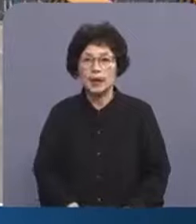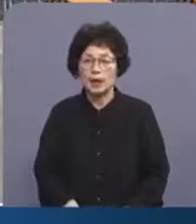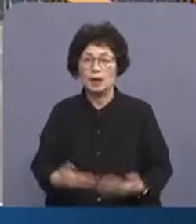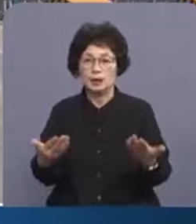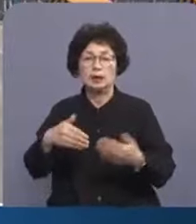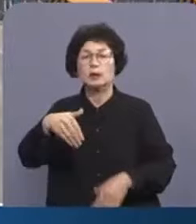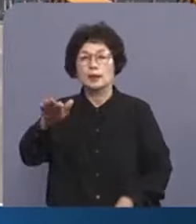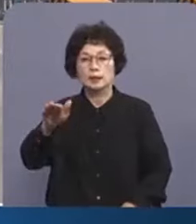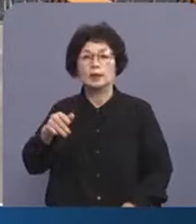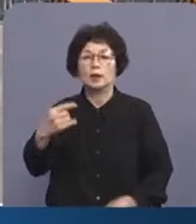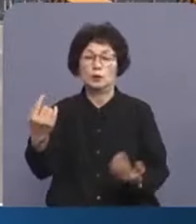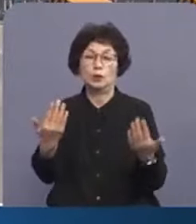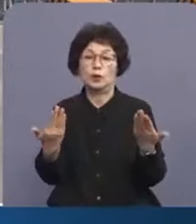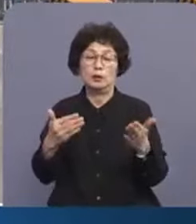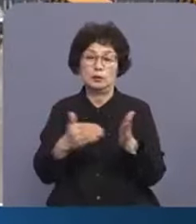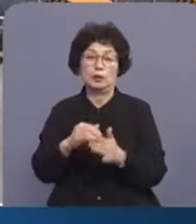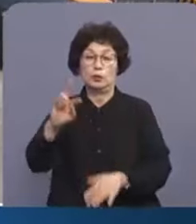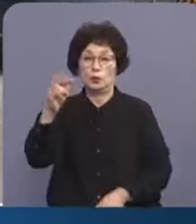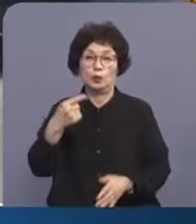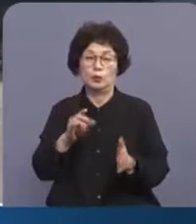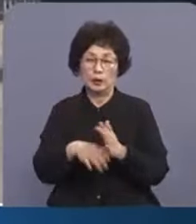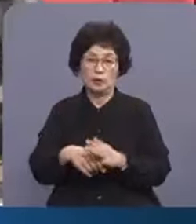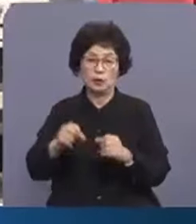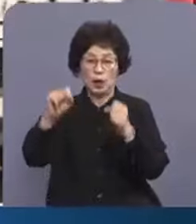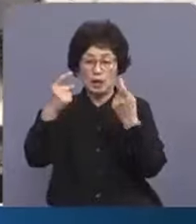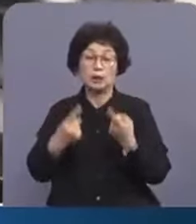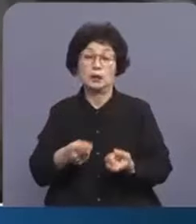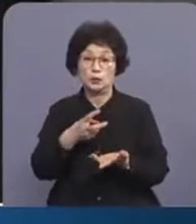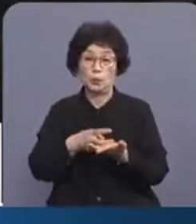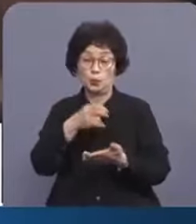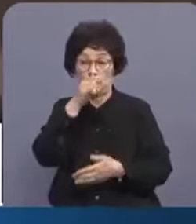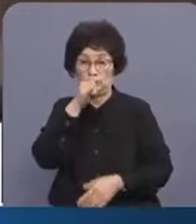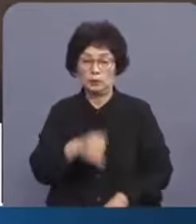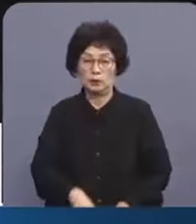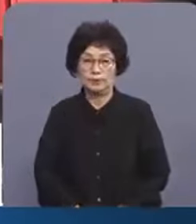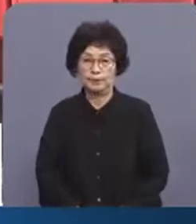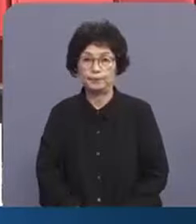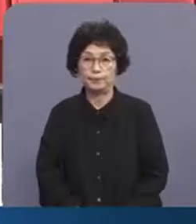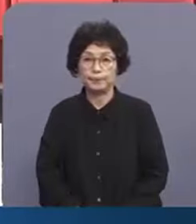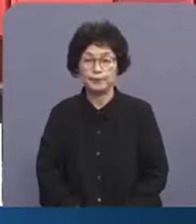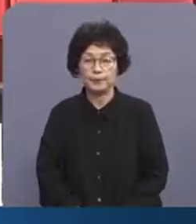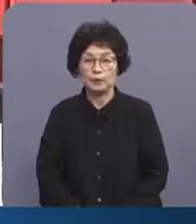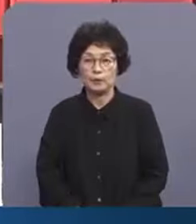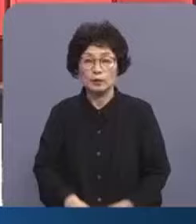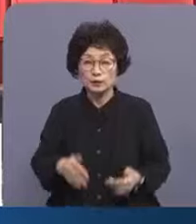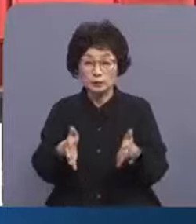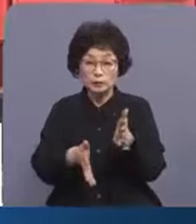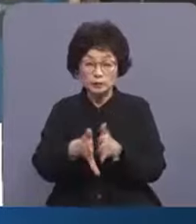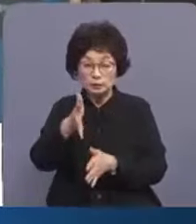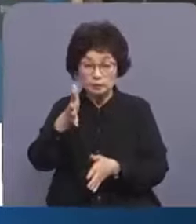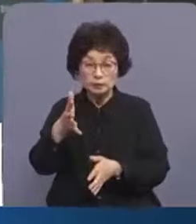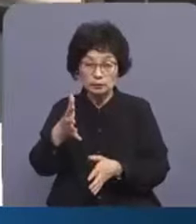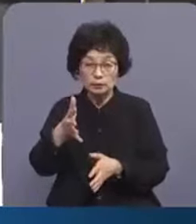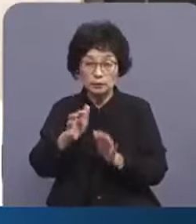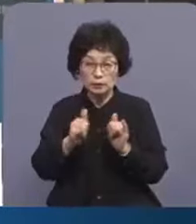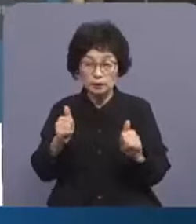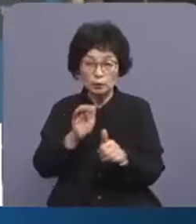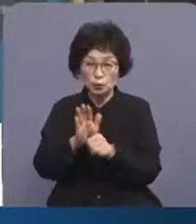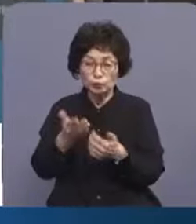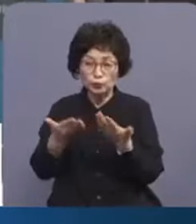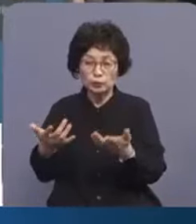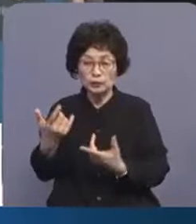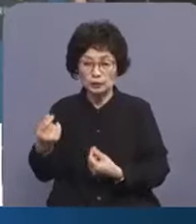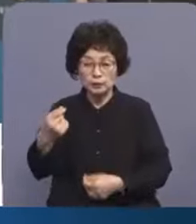유료 도로를 지날 때이 통행료를 할인해 주는 제도도 있는데요 그죠 예 언뜻 보면은 시민 혜택인 것처럼 보이지